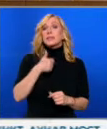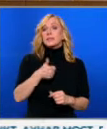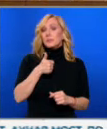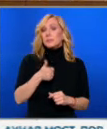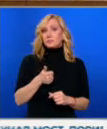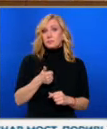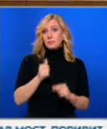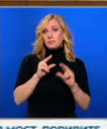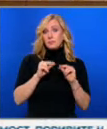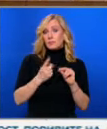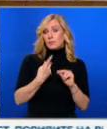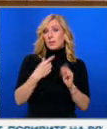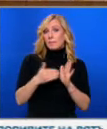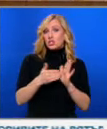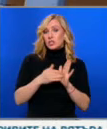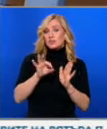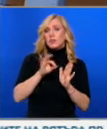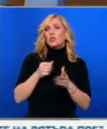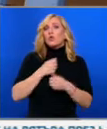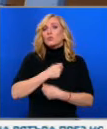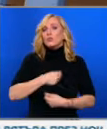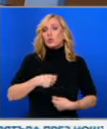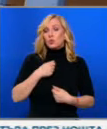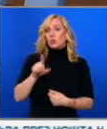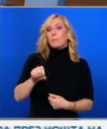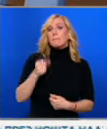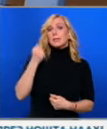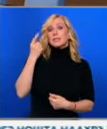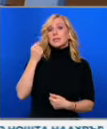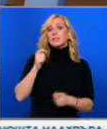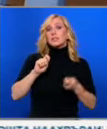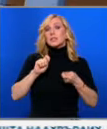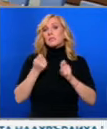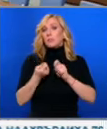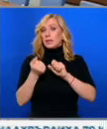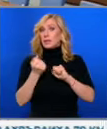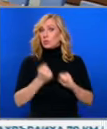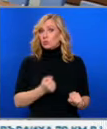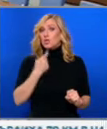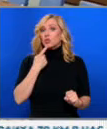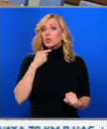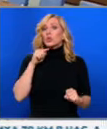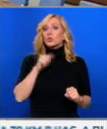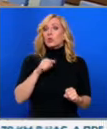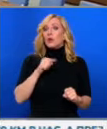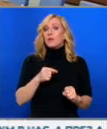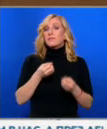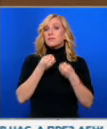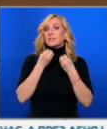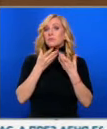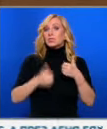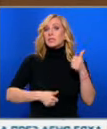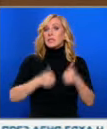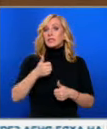изтъкнаха като една от причините да се избере толкова трудно председател на Народното събрание с промяната на Конституцията, защото той е и потенциален кандидат